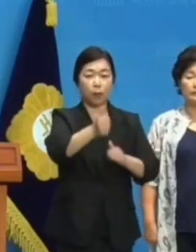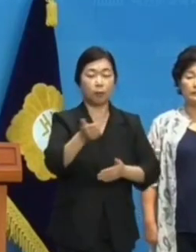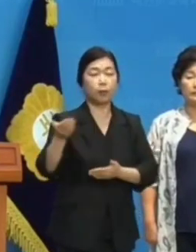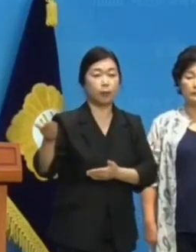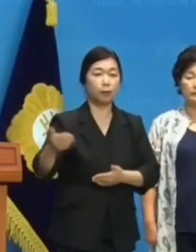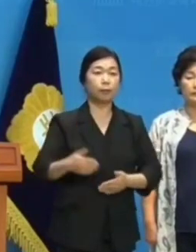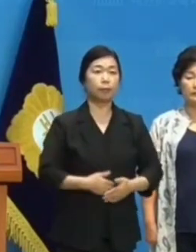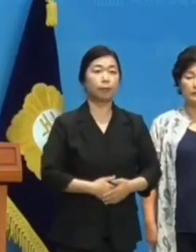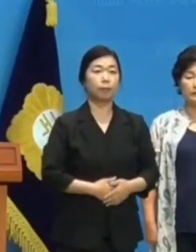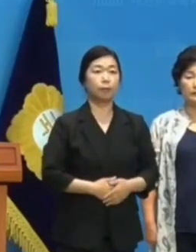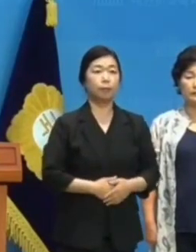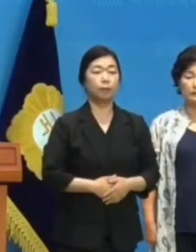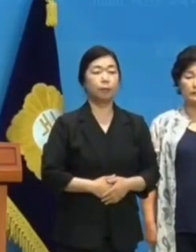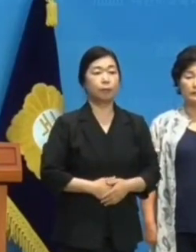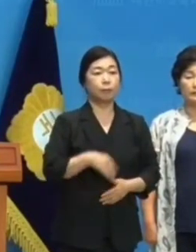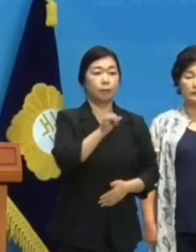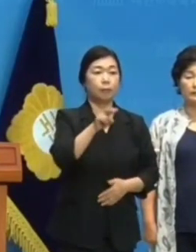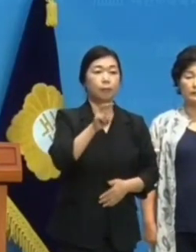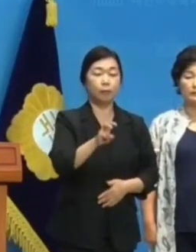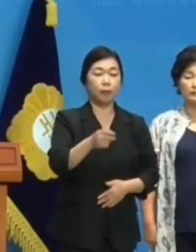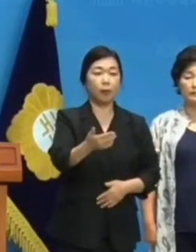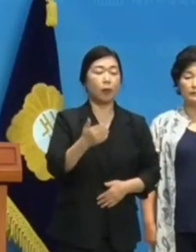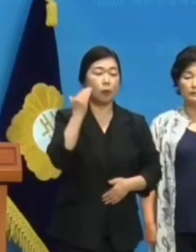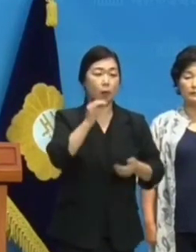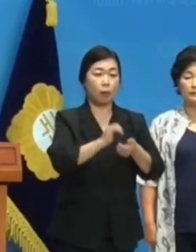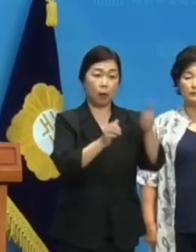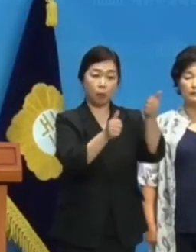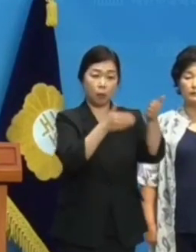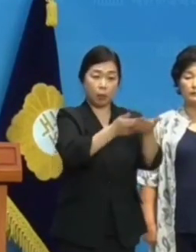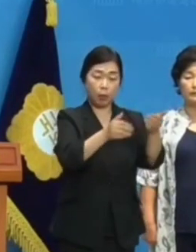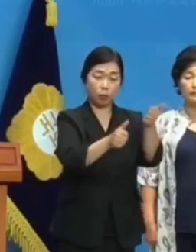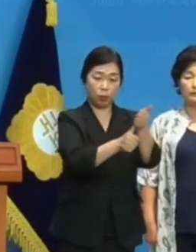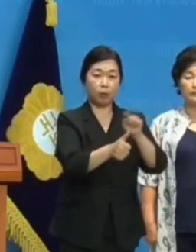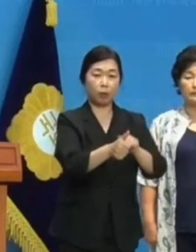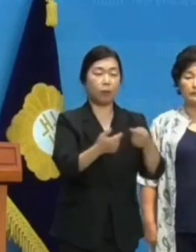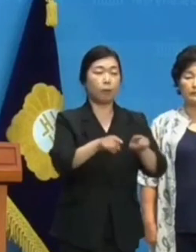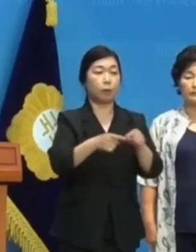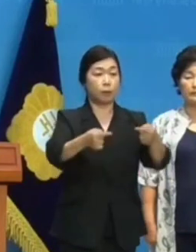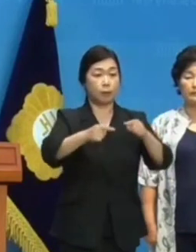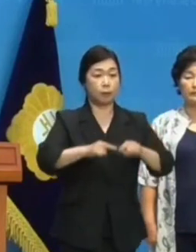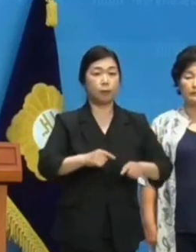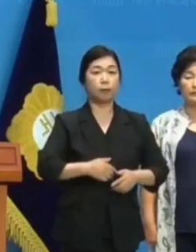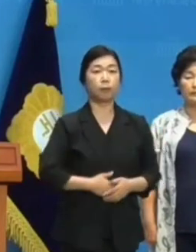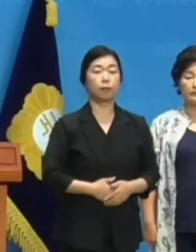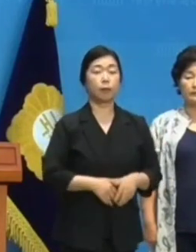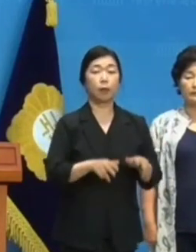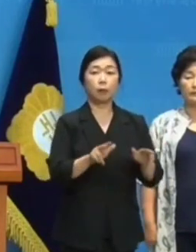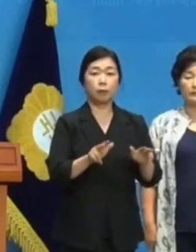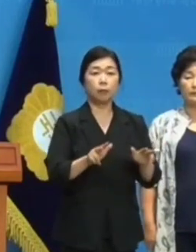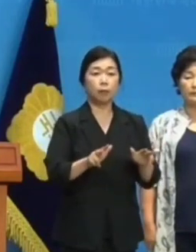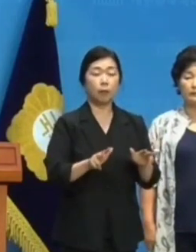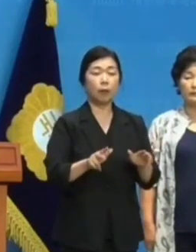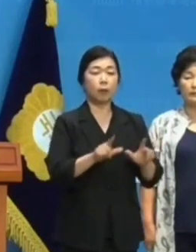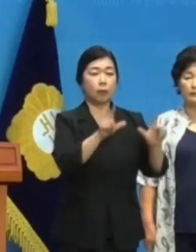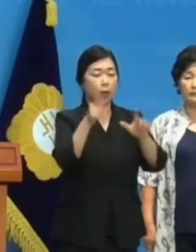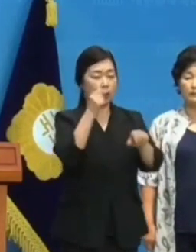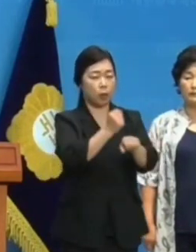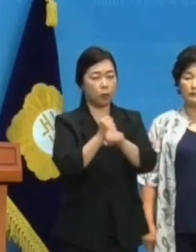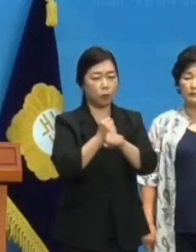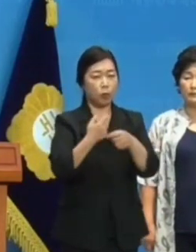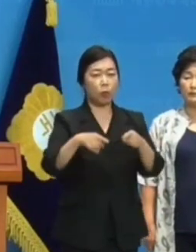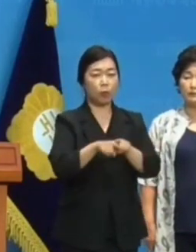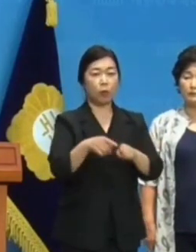함께하셨습니다. 임세훈 전 청와대 부대변인님 함께하셨습니다. 현재